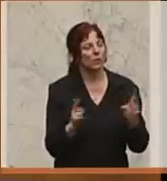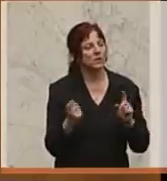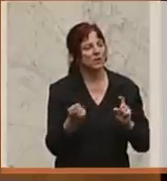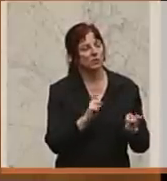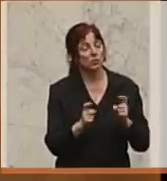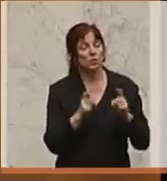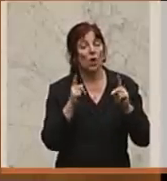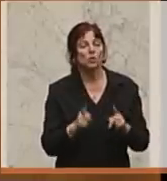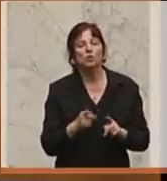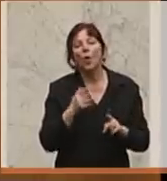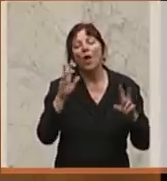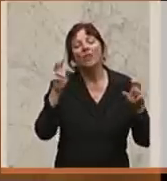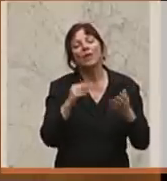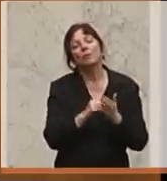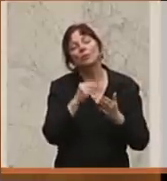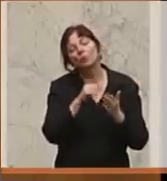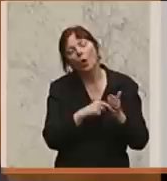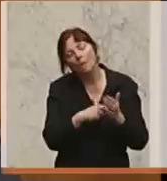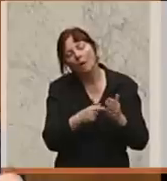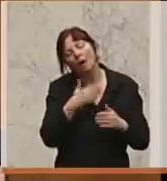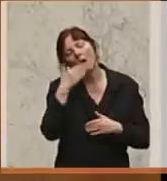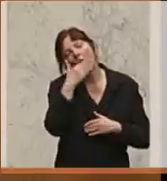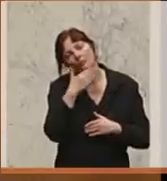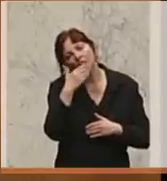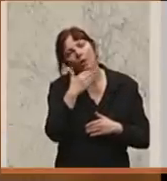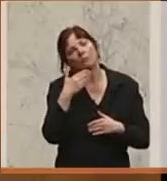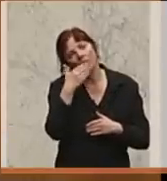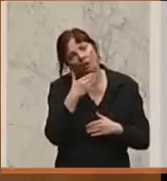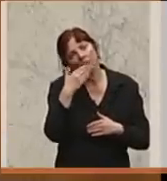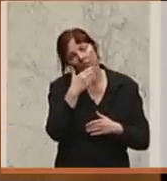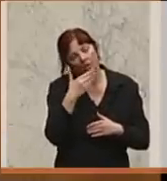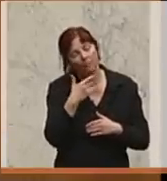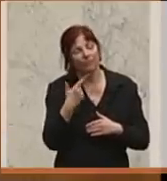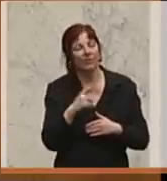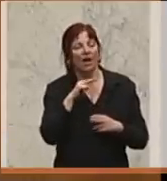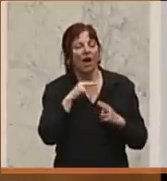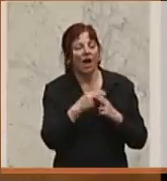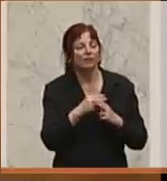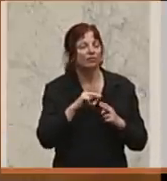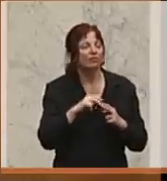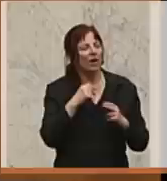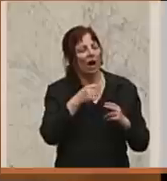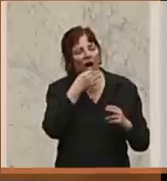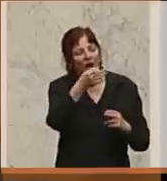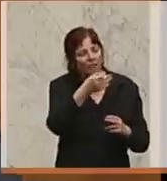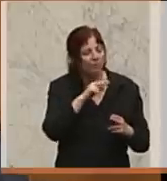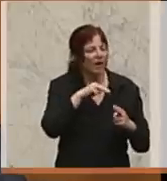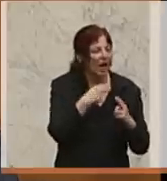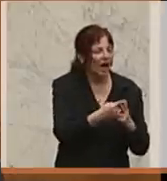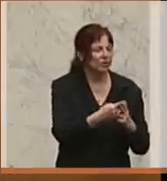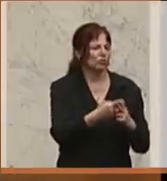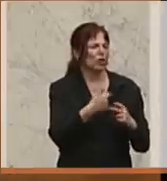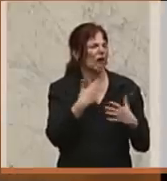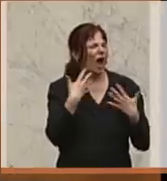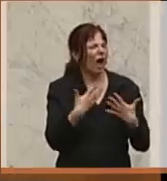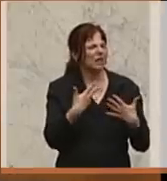aufwärmen soll. Bei einer Anfragebeantwortung, die in Summe 8 Seiten umfasst, extrem detailliert ist,